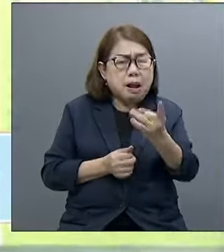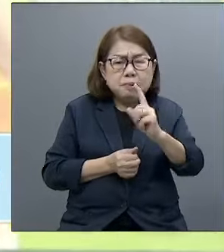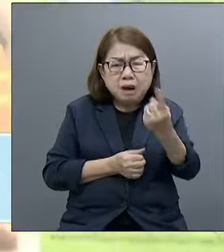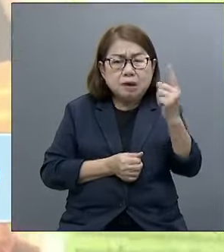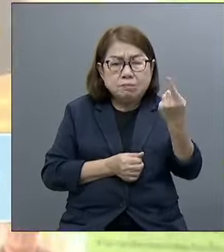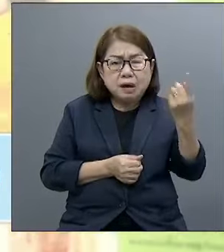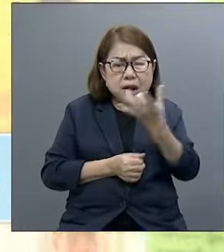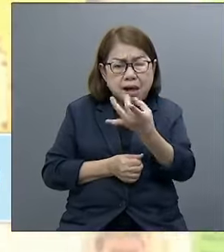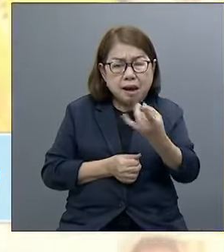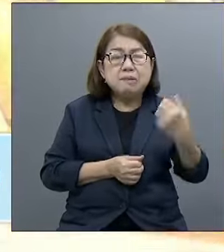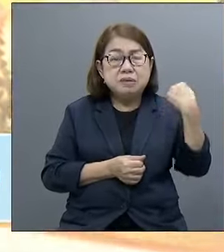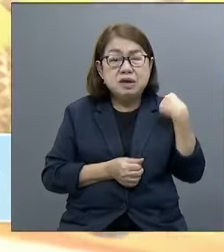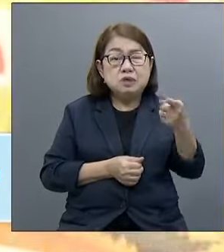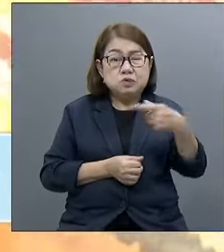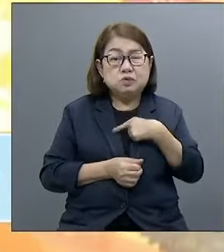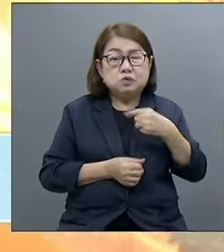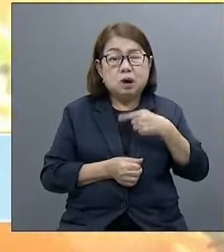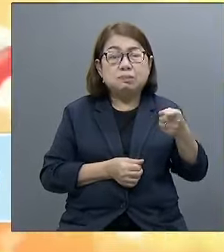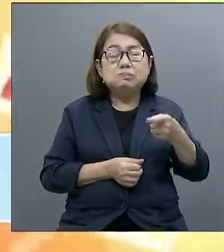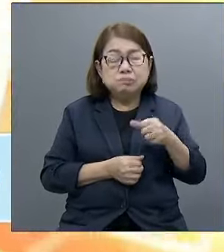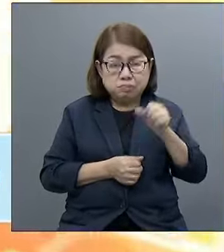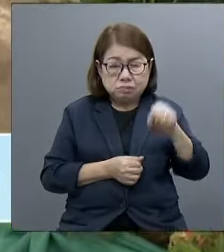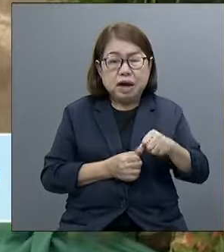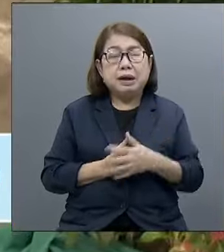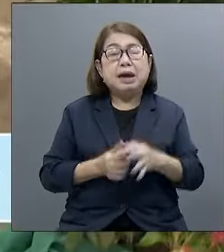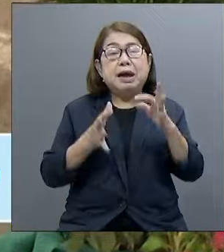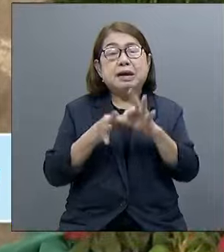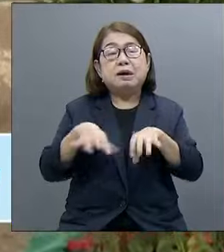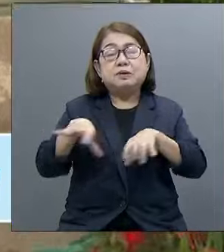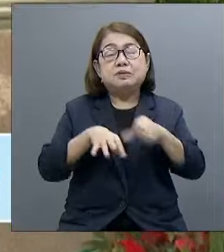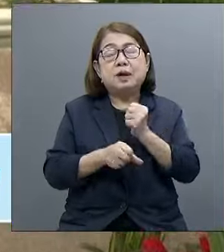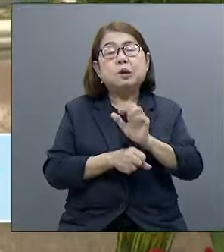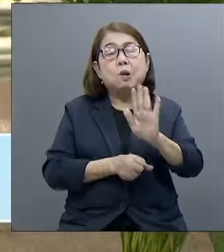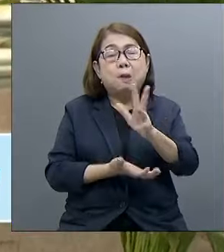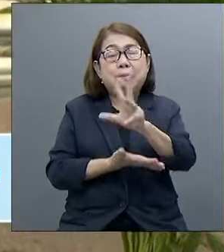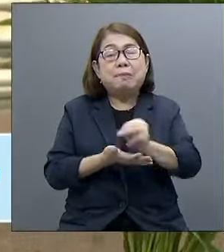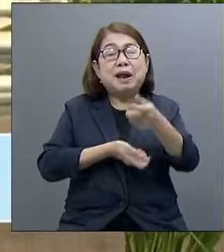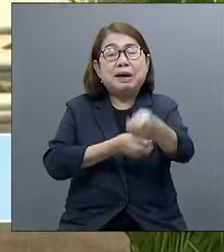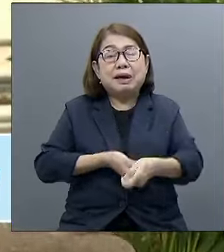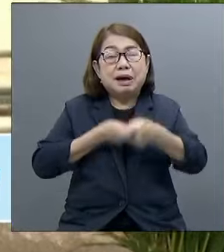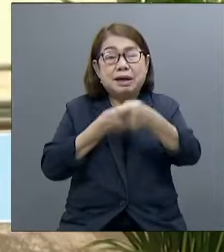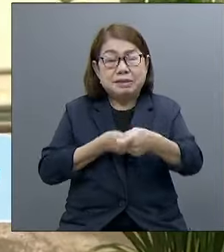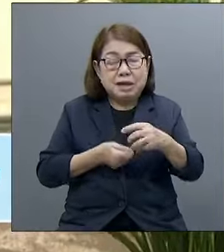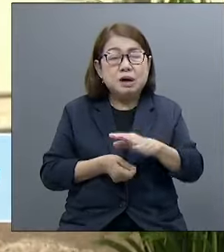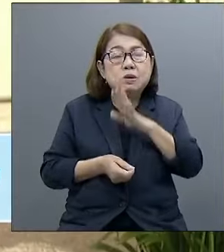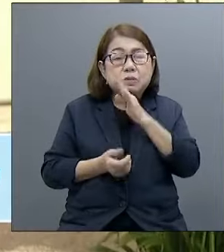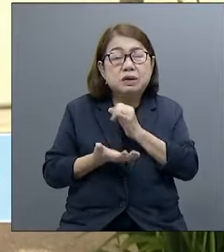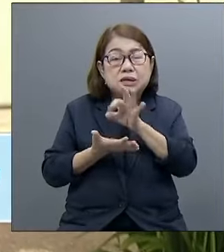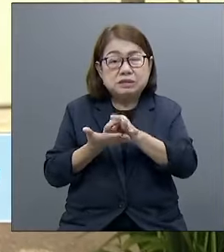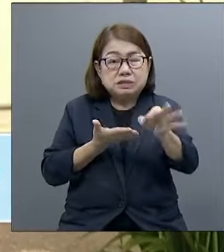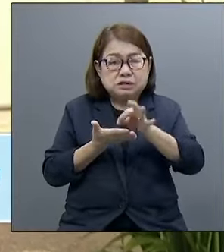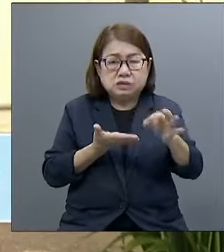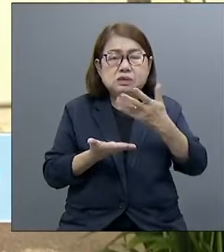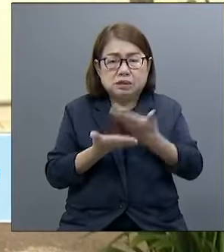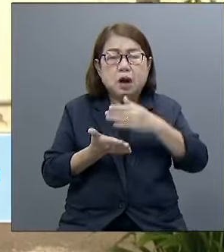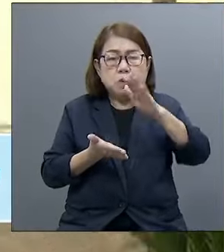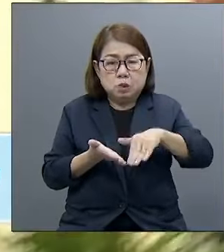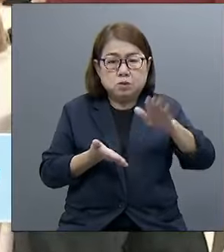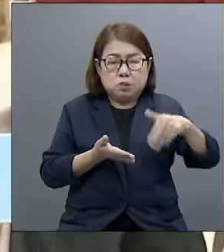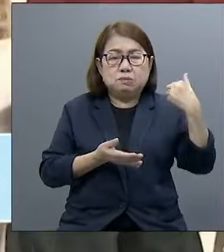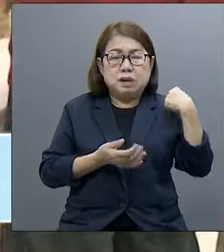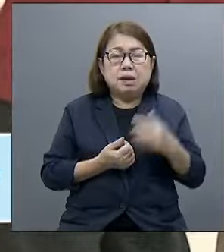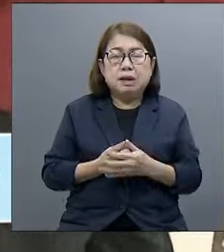ช่ไหมคือถ้าพูดถึงงานเกษตรแฟร์เนี่ยคุณผู้ชมการไปซื้อของเนี่ยมันมีลดราคาเยอะอยู่แล้วแต่ว่าอีกหนึ่งอย่าง